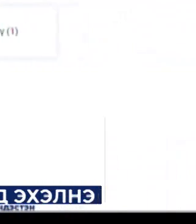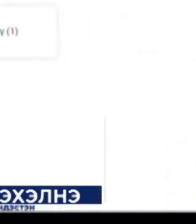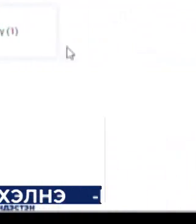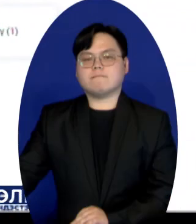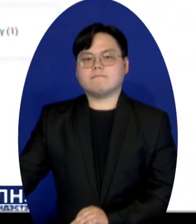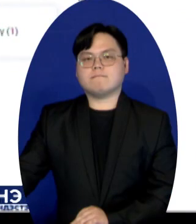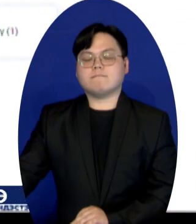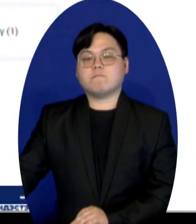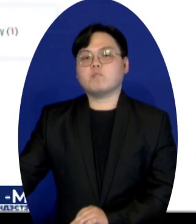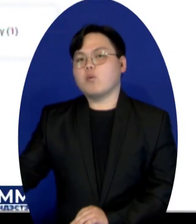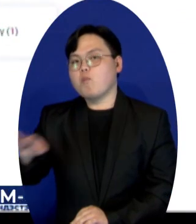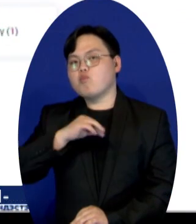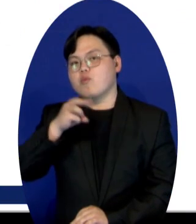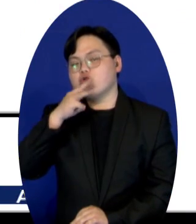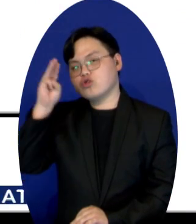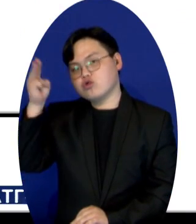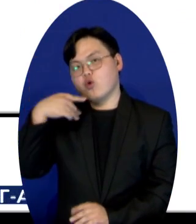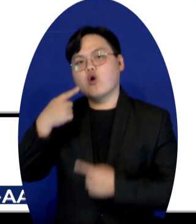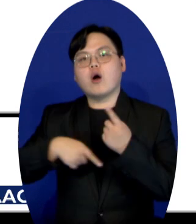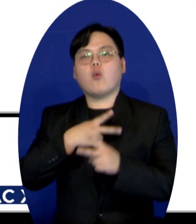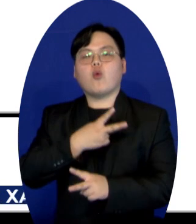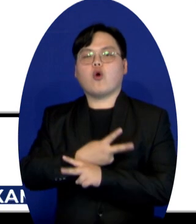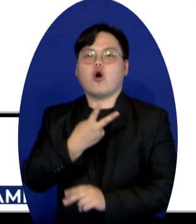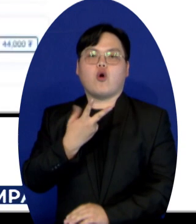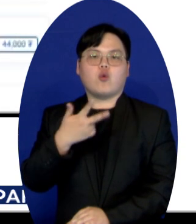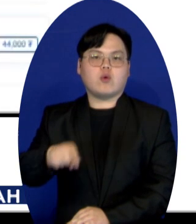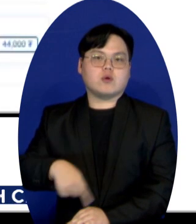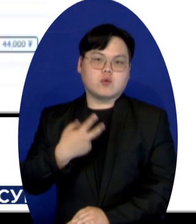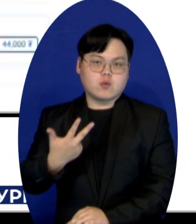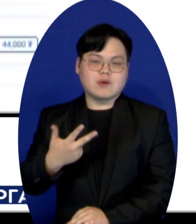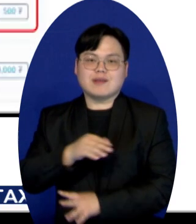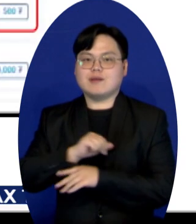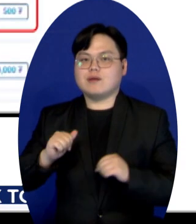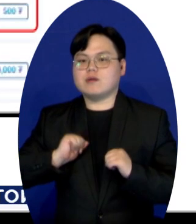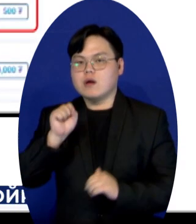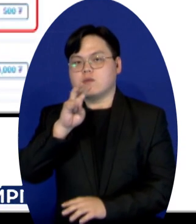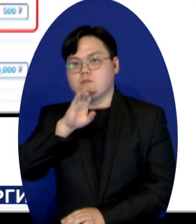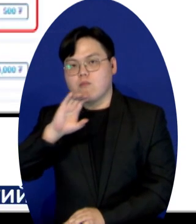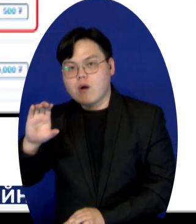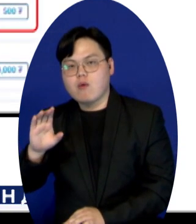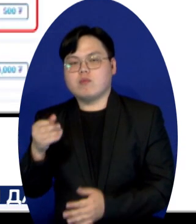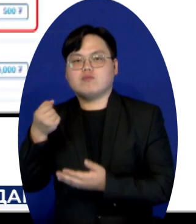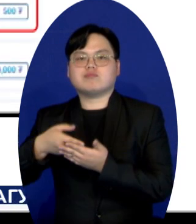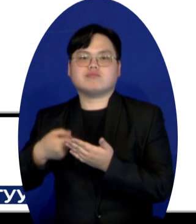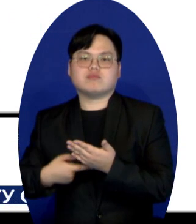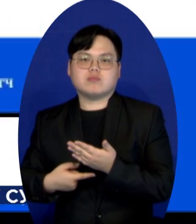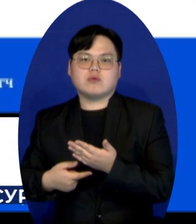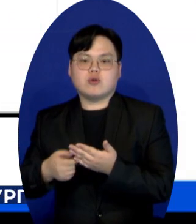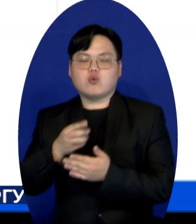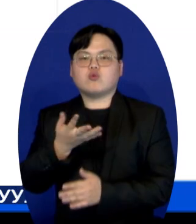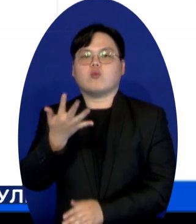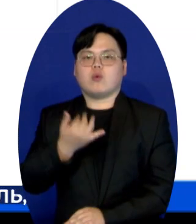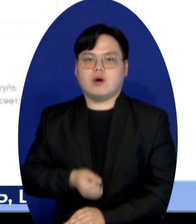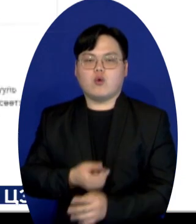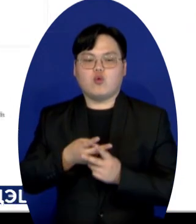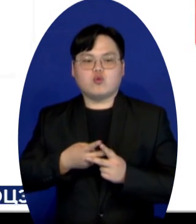байна. Нийтийн мэдээллийн ил тод байдлын тухай хуулийн 23-3-т иргэн хуулийн этгээд иргэний хуулийн этгээдийн бүртгэлийн дугаараар үндэсний